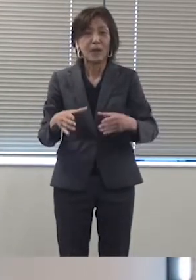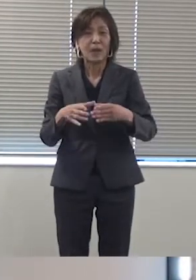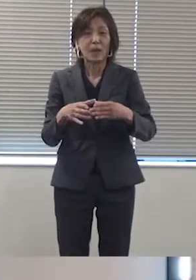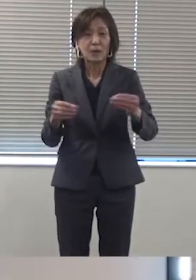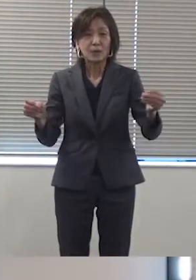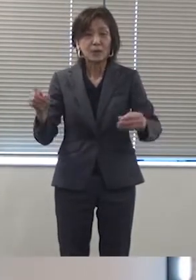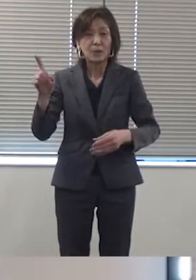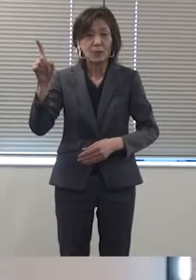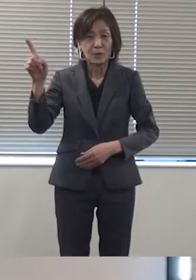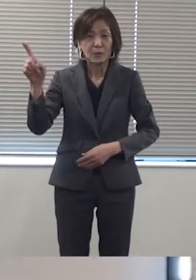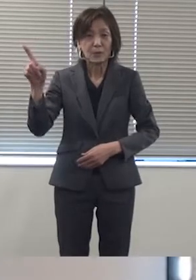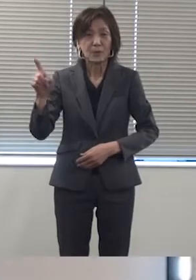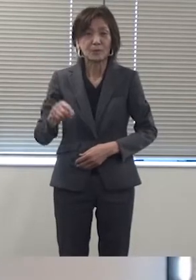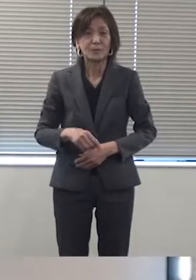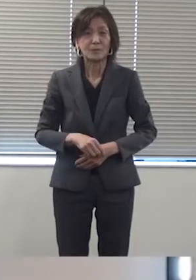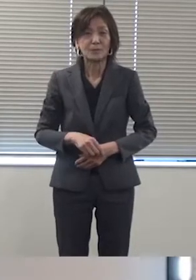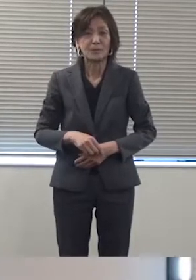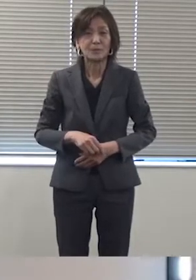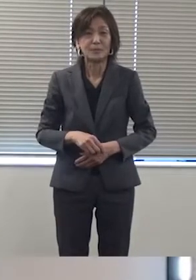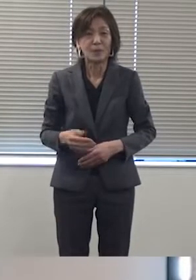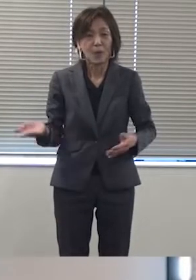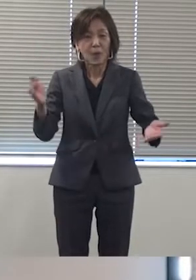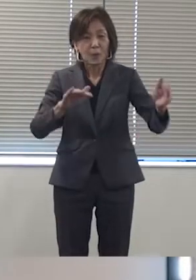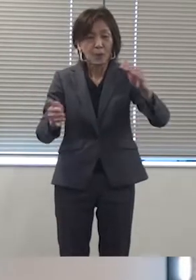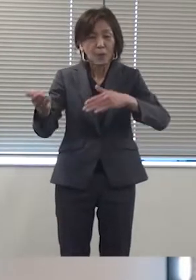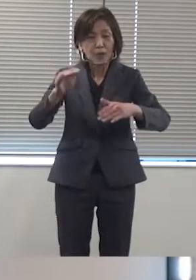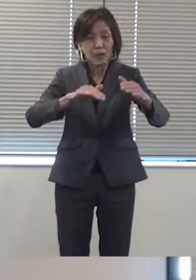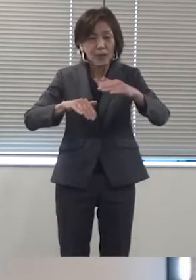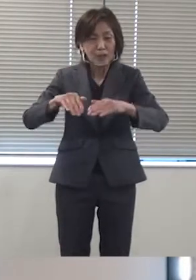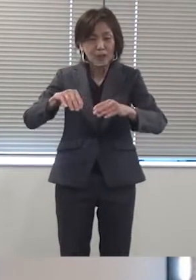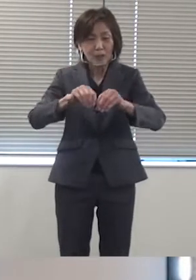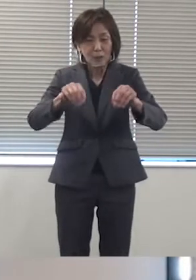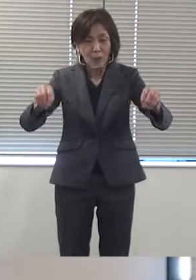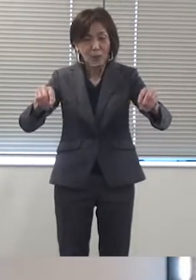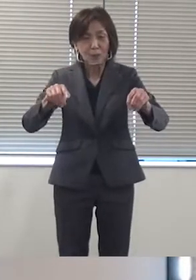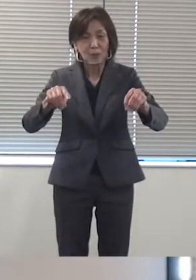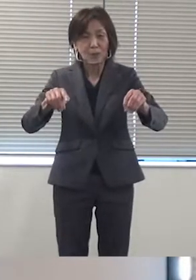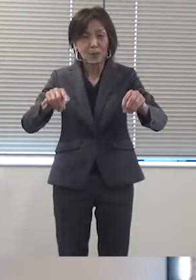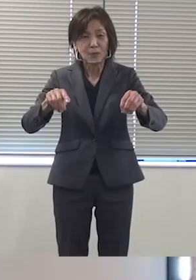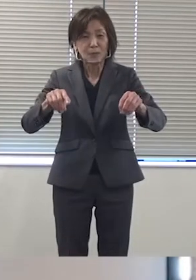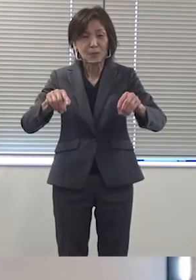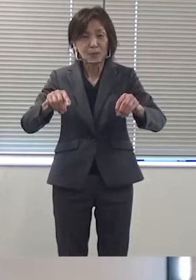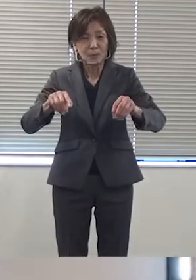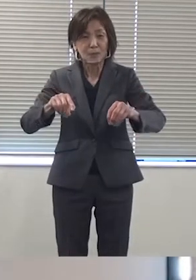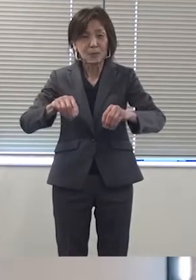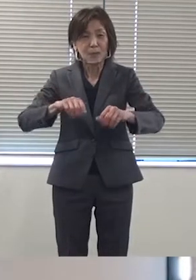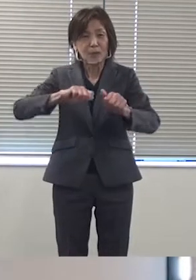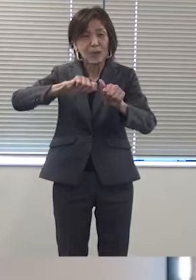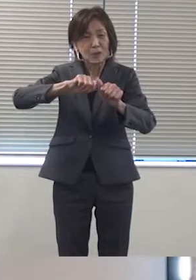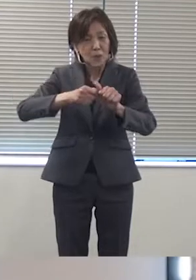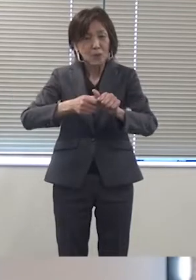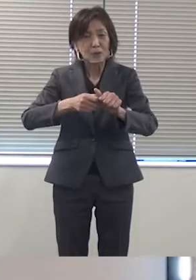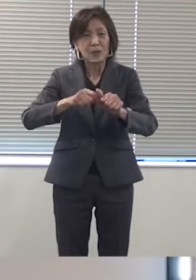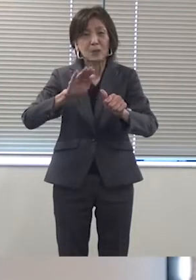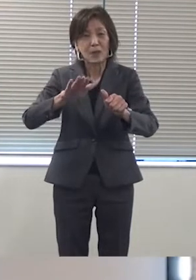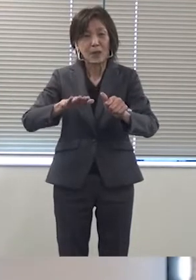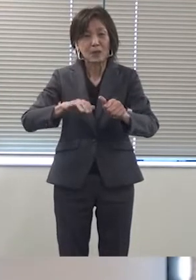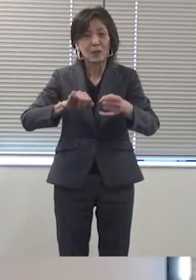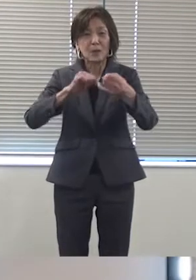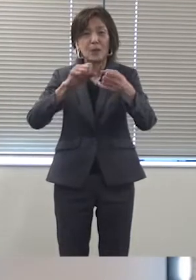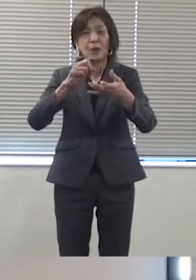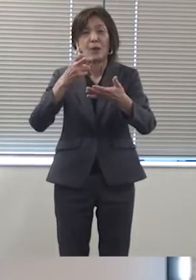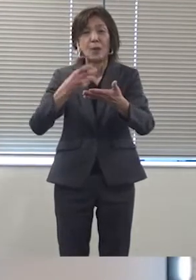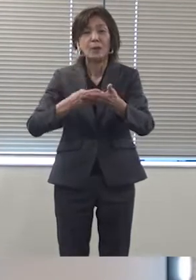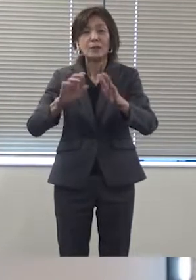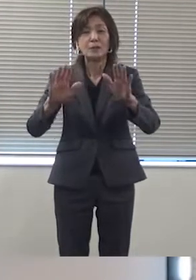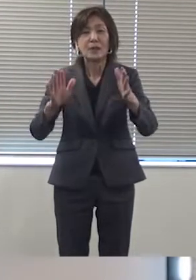盛土については強制力のある法律がないので、盛土の現行法律を全